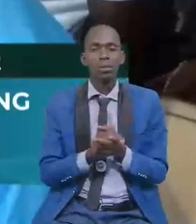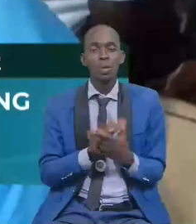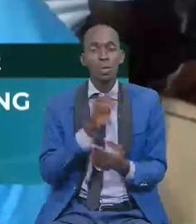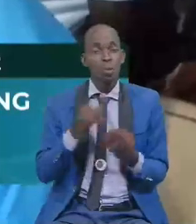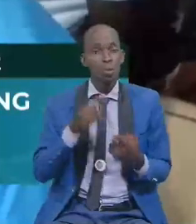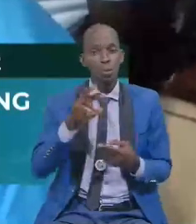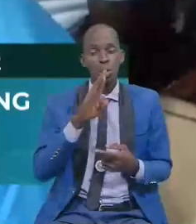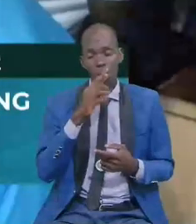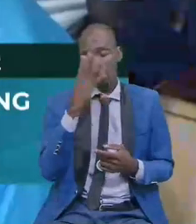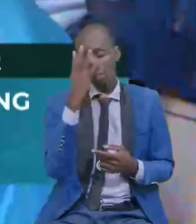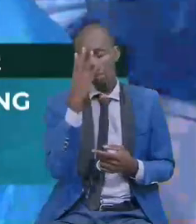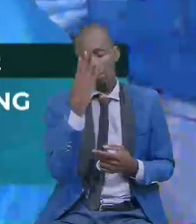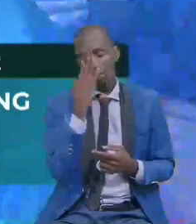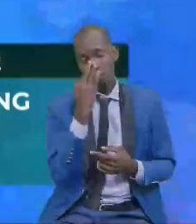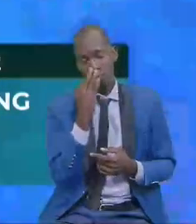Pendant que tu dors,